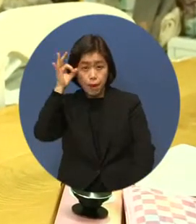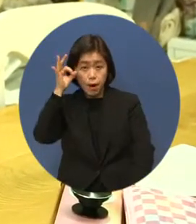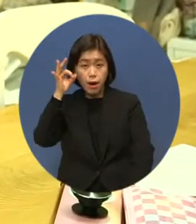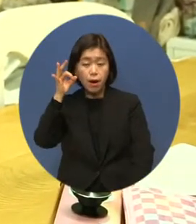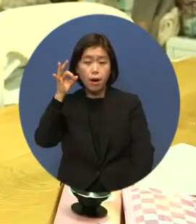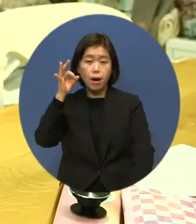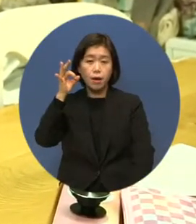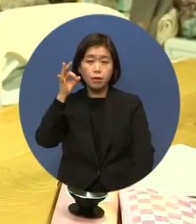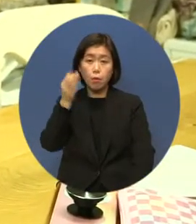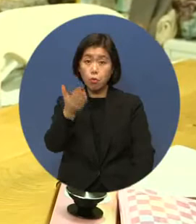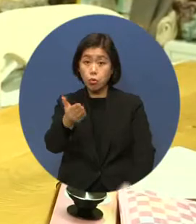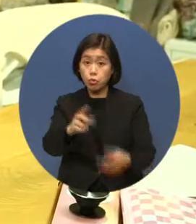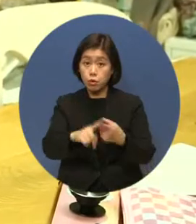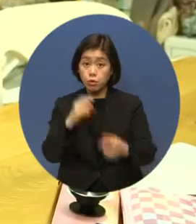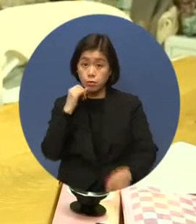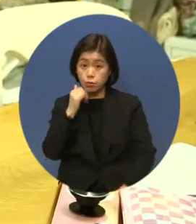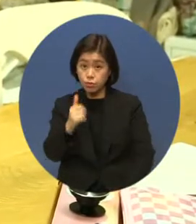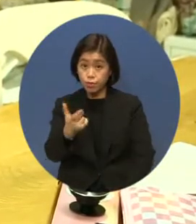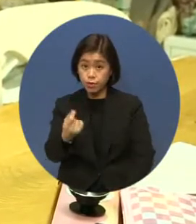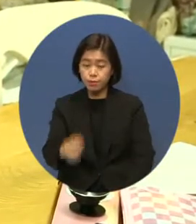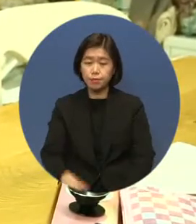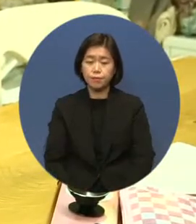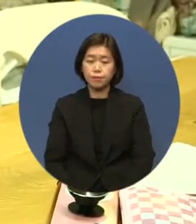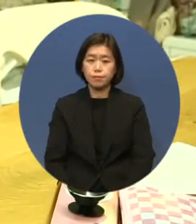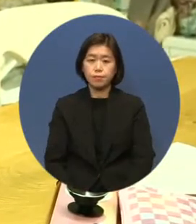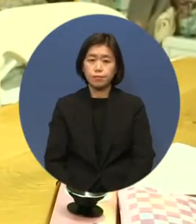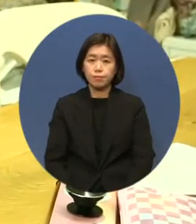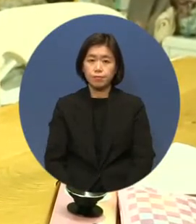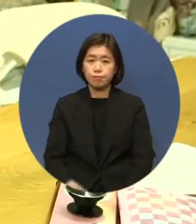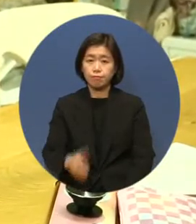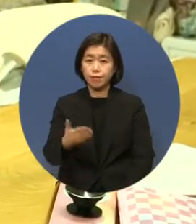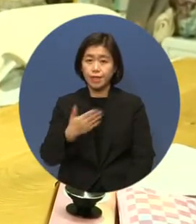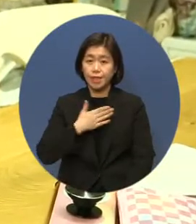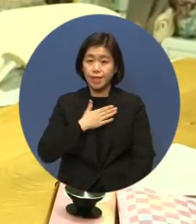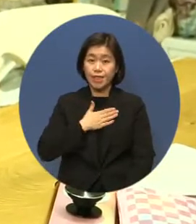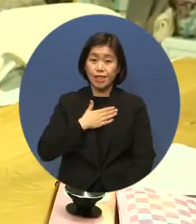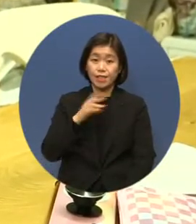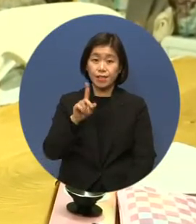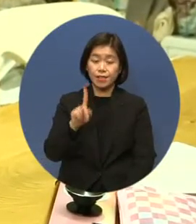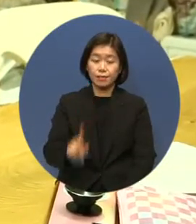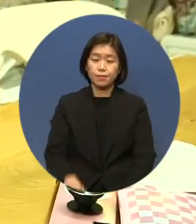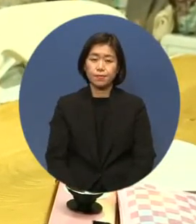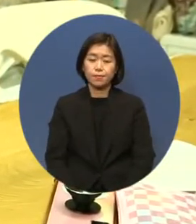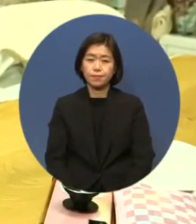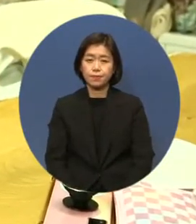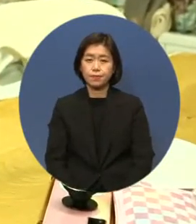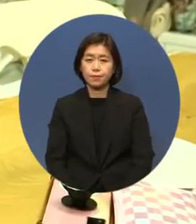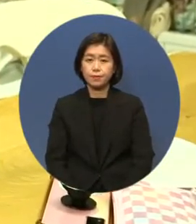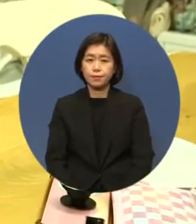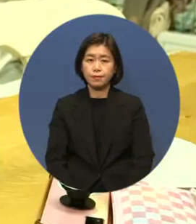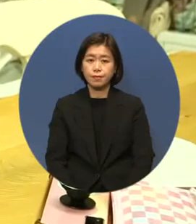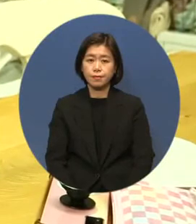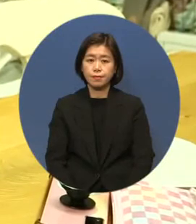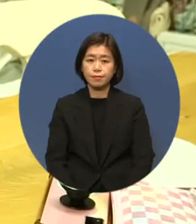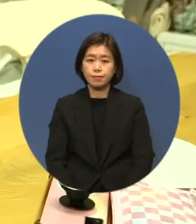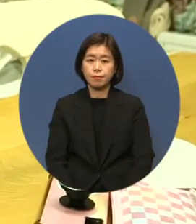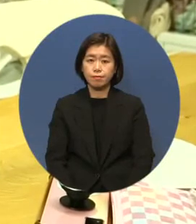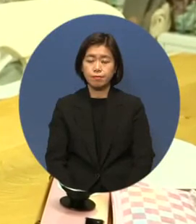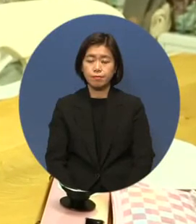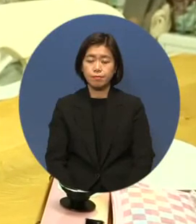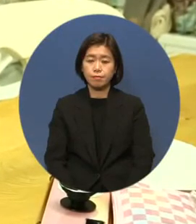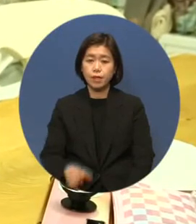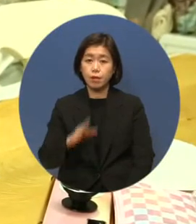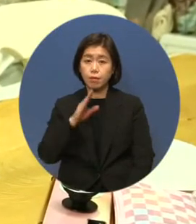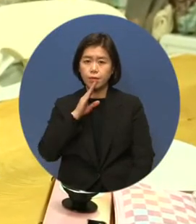이제 대표님한테 연락을 주신 거잖아요. 네. 좀 기분이 좀 어떠실지도 좀 궁금해요.